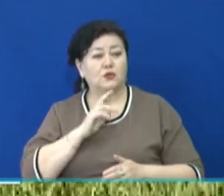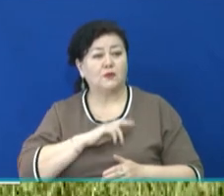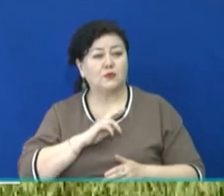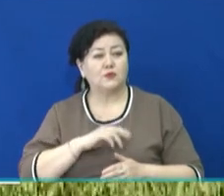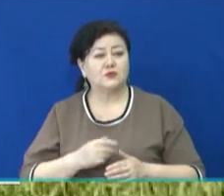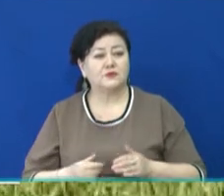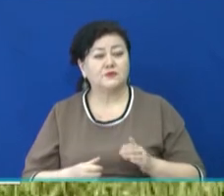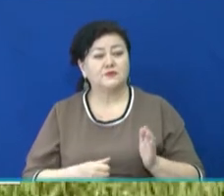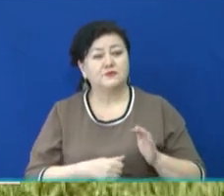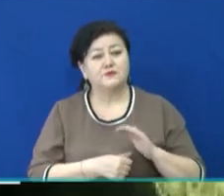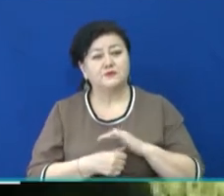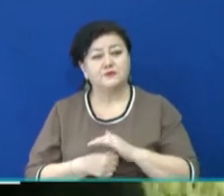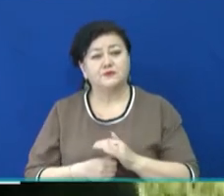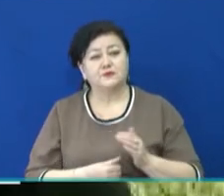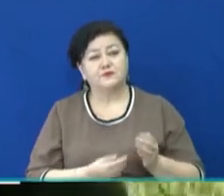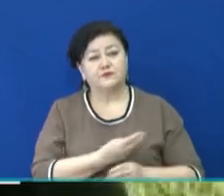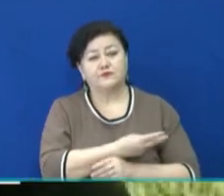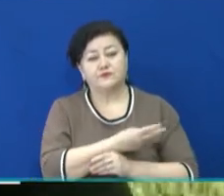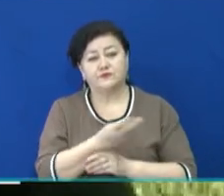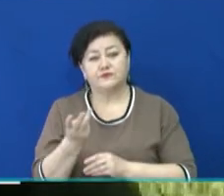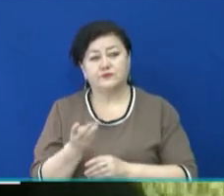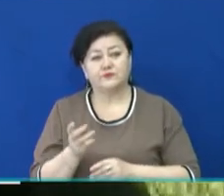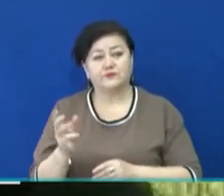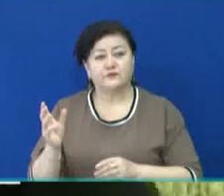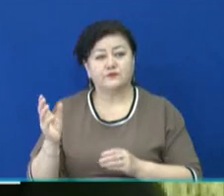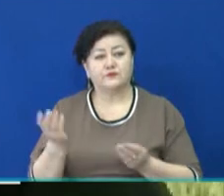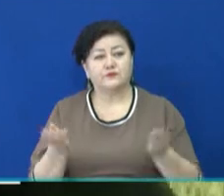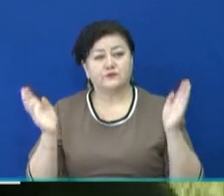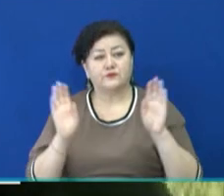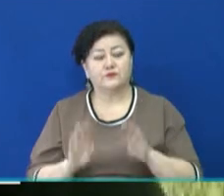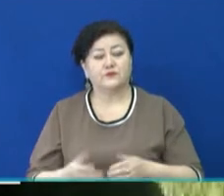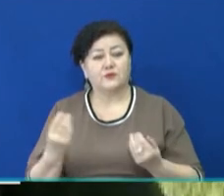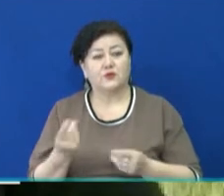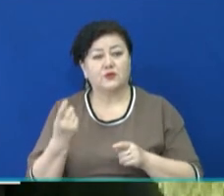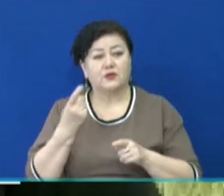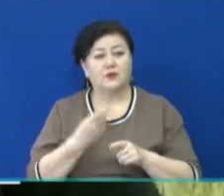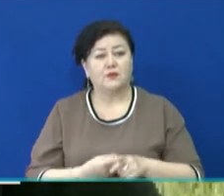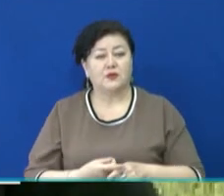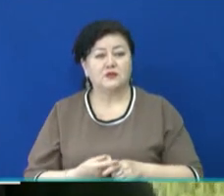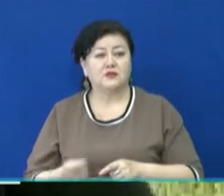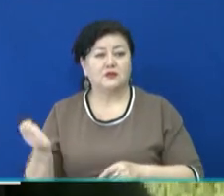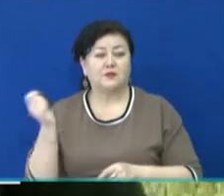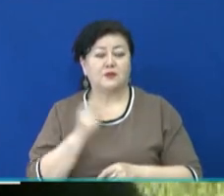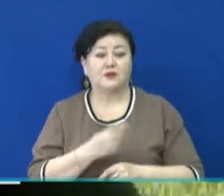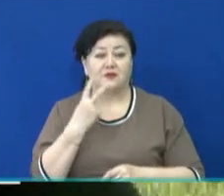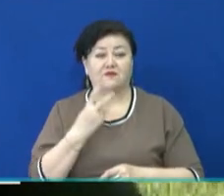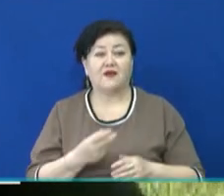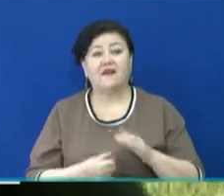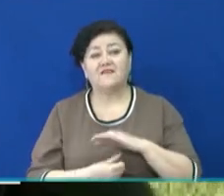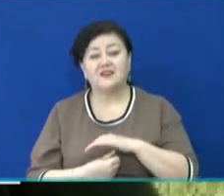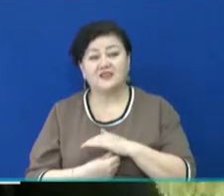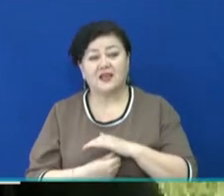которые производят тоже тушение пожара. Сейчас на 11 часов у нас прибывает еще дополнительно два вертолета. Один